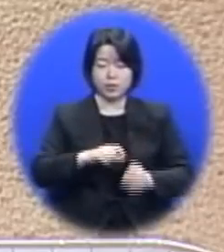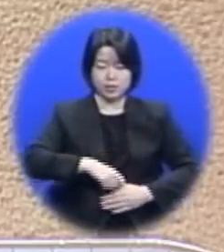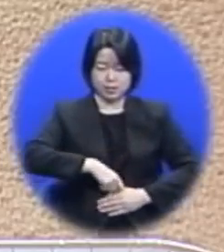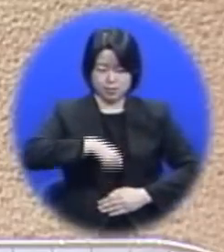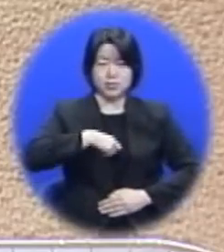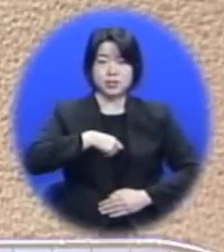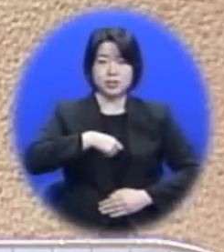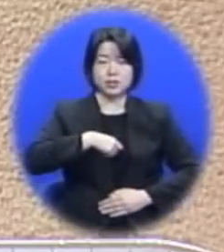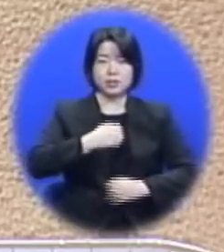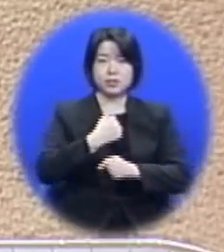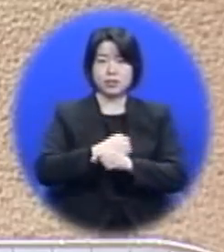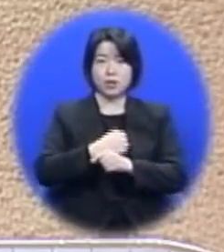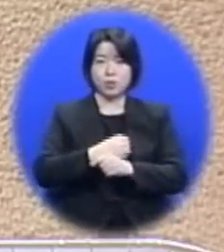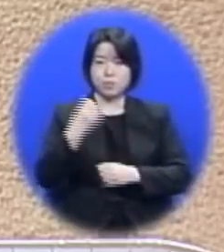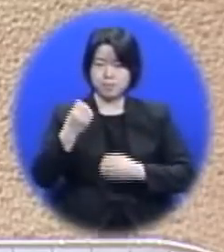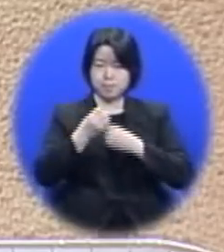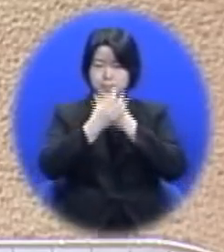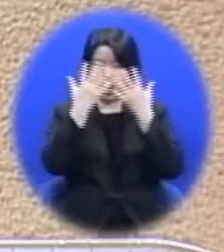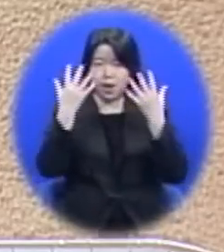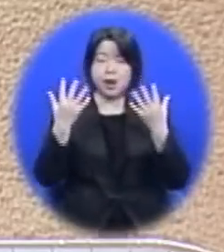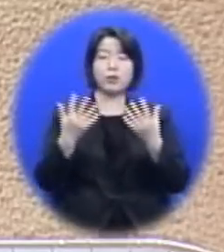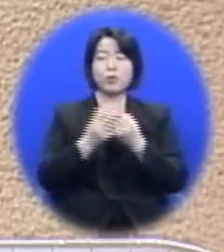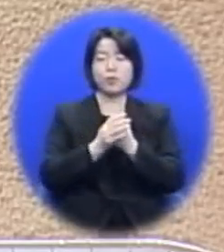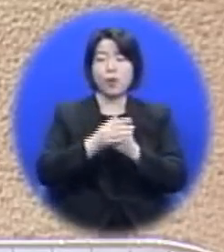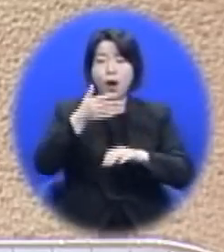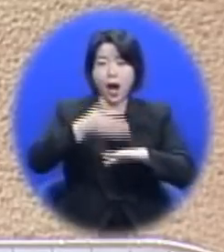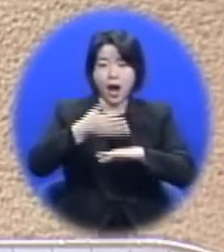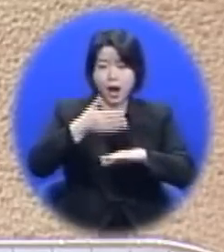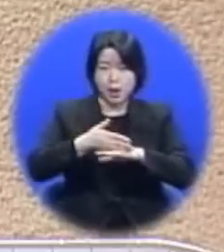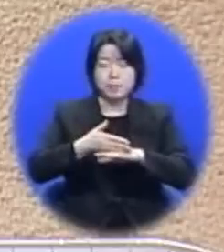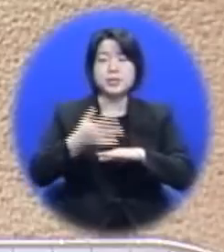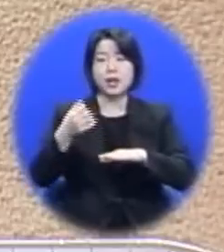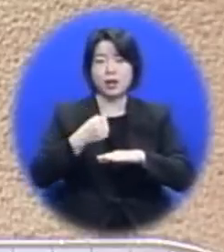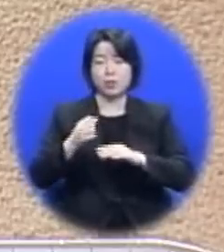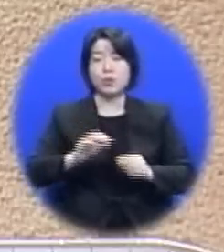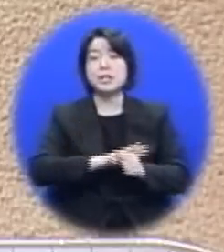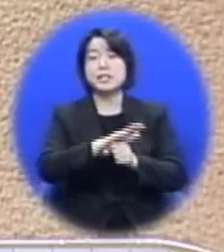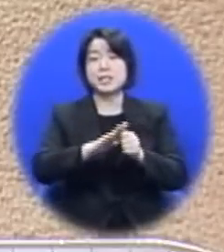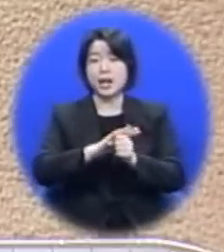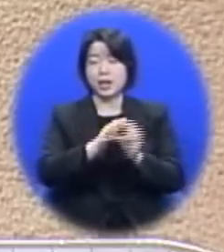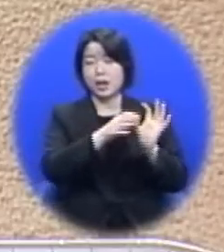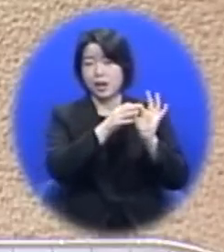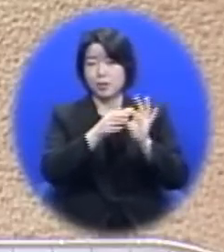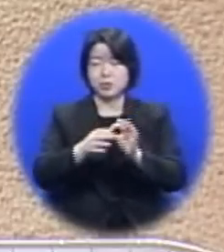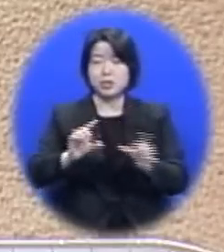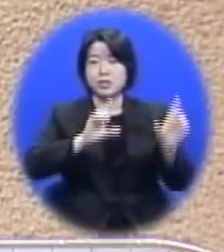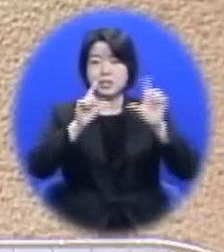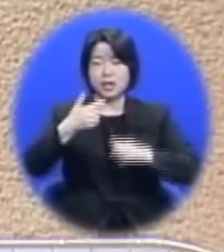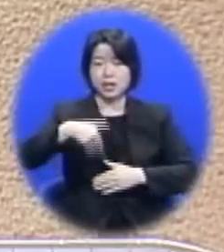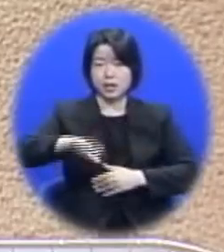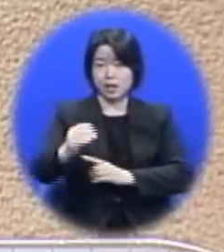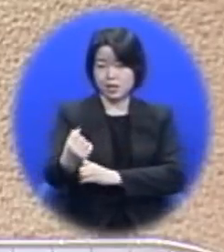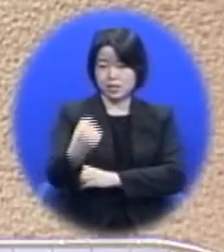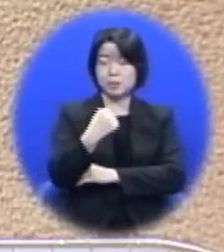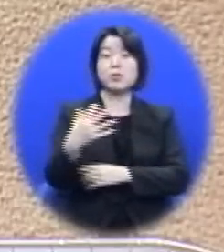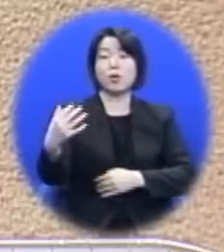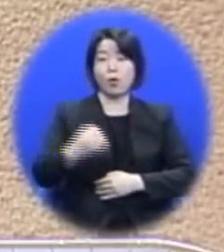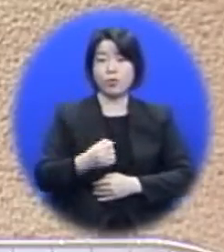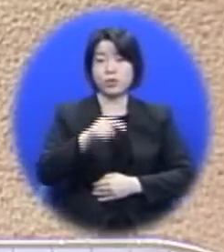정직하고 밝고 감사하고 사랑하면서 살아갈 힘을 얻는